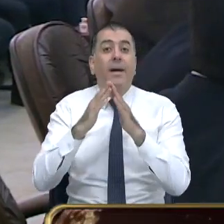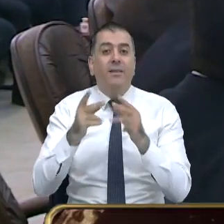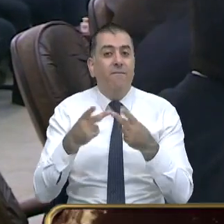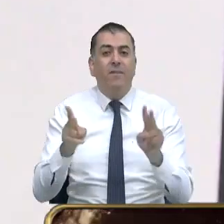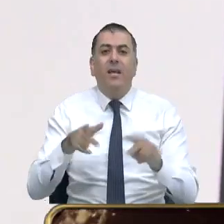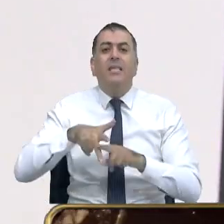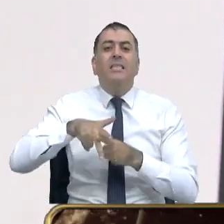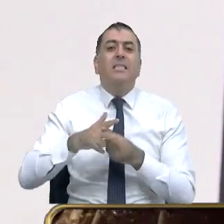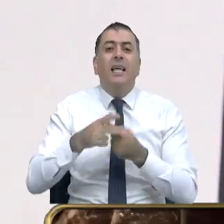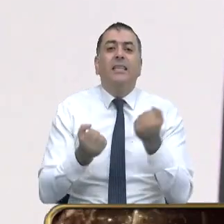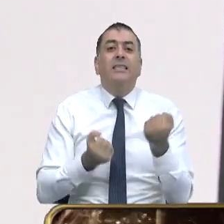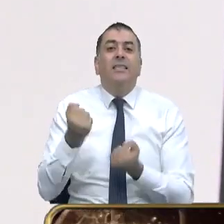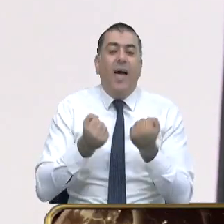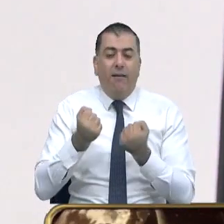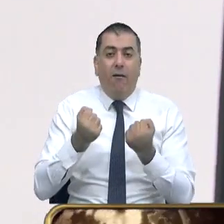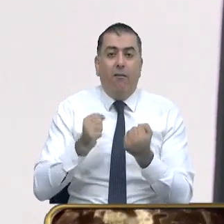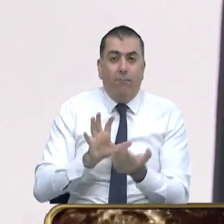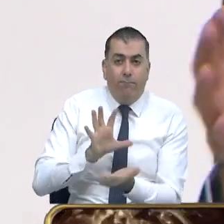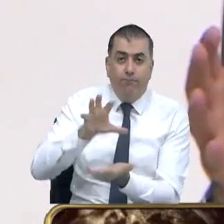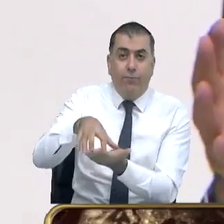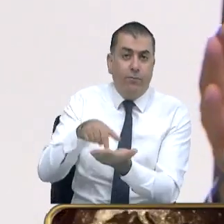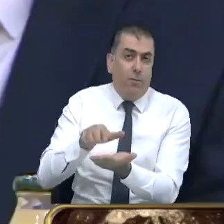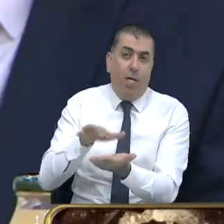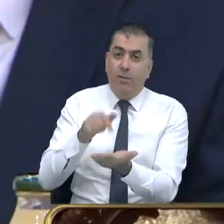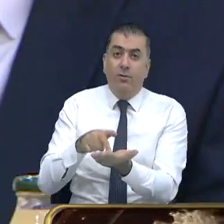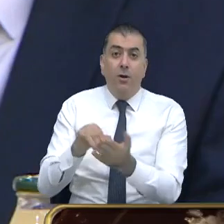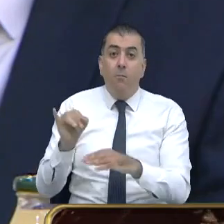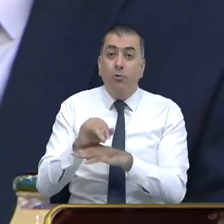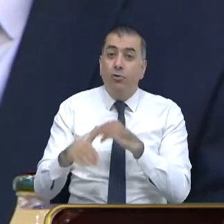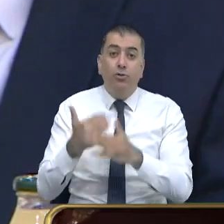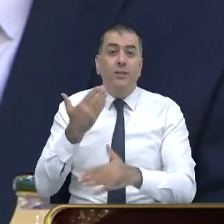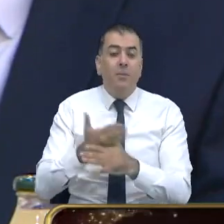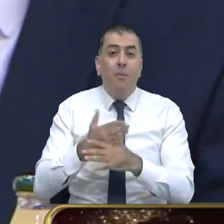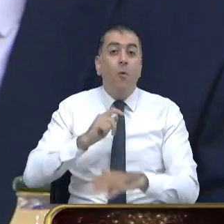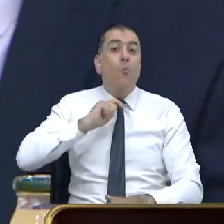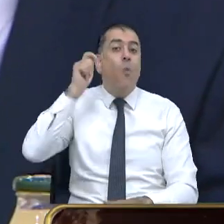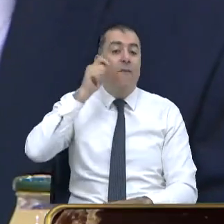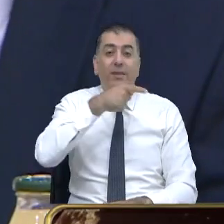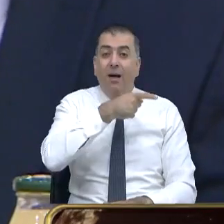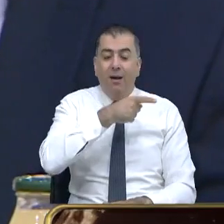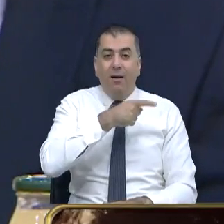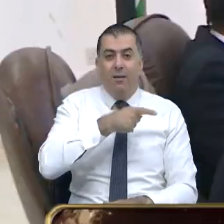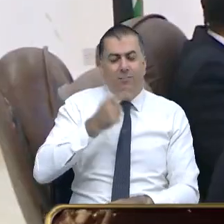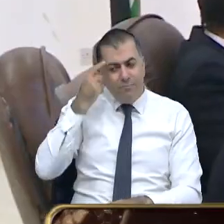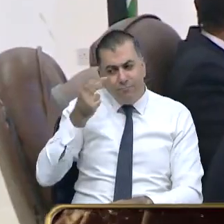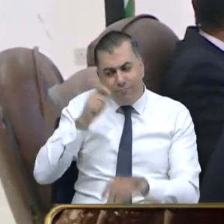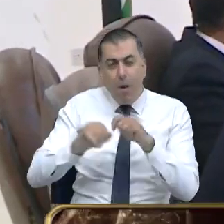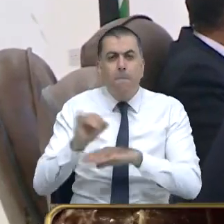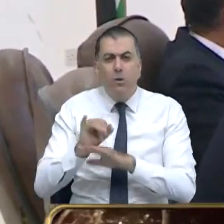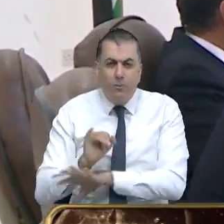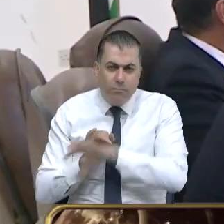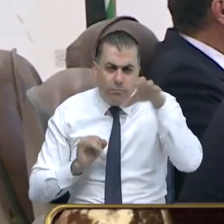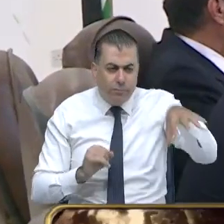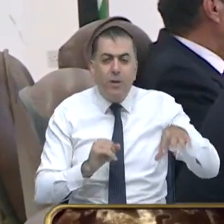والمركبات الحديثه في محافظه الطفيله والذي يعد احد مشاريع برنامج اللامركزيه والمساءله والنزاهه على